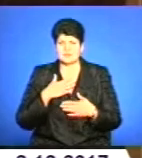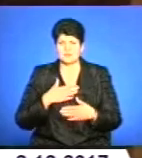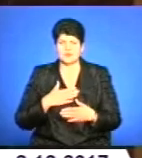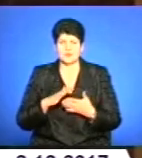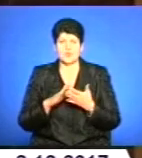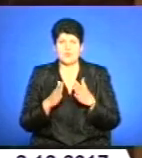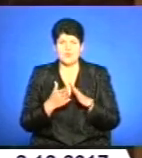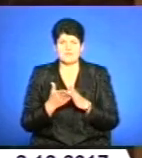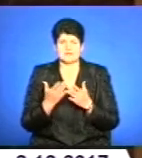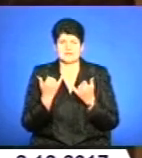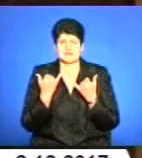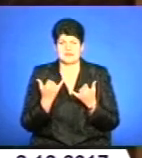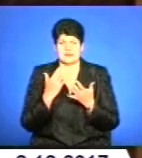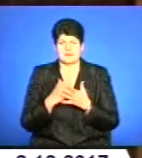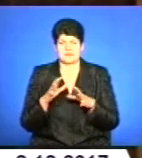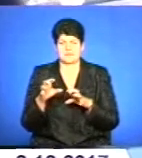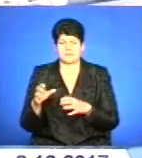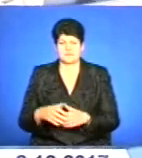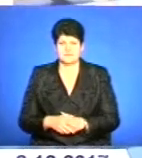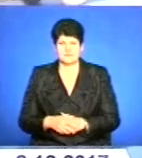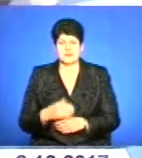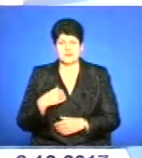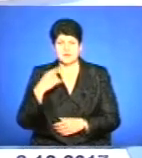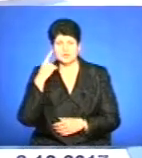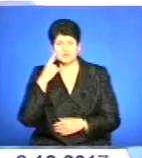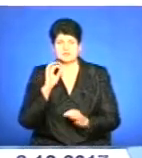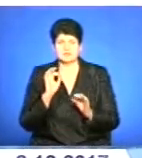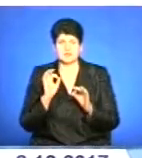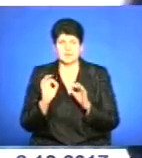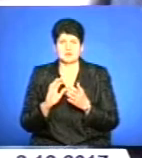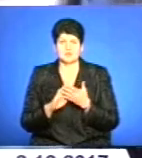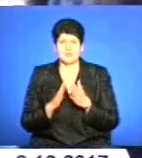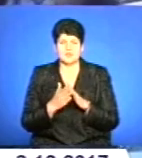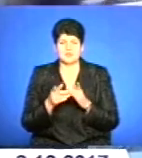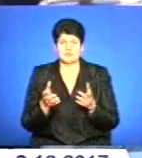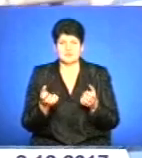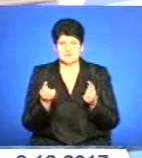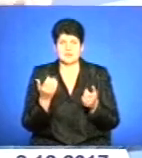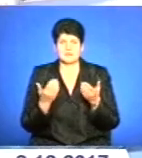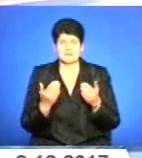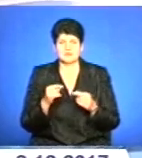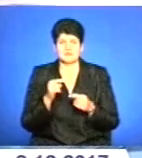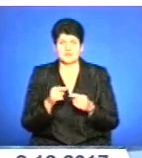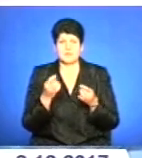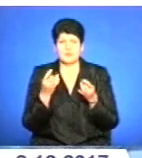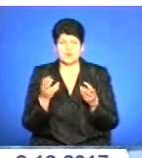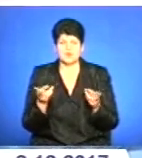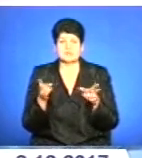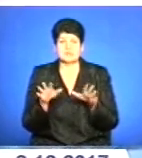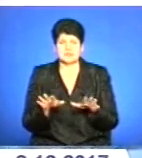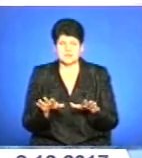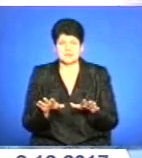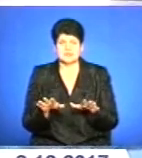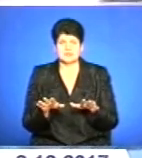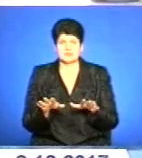умовами, в яких зараз перебувають звірі. Я думаю, що в належних умовах їх отримує, тому що якби вони його просто залишили, то вони